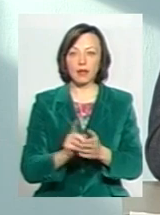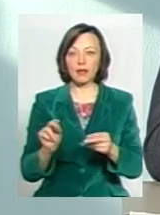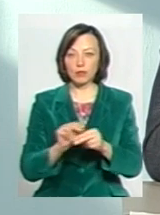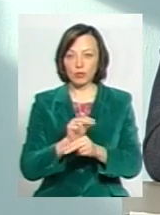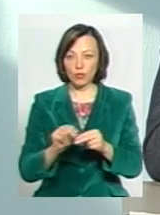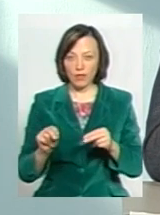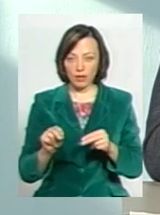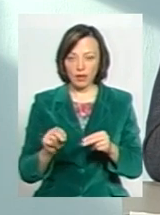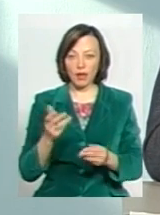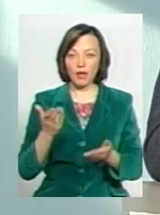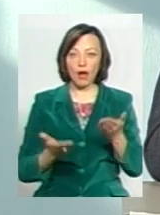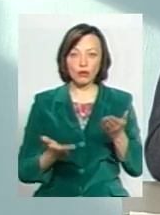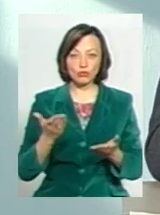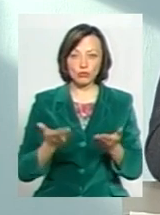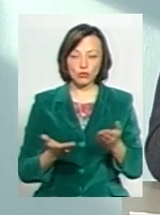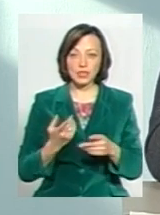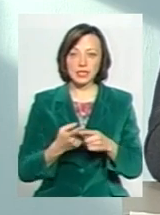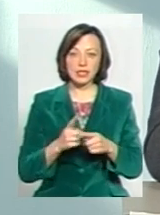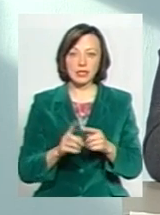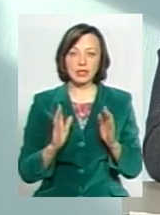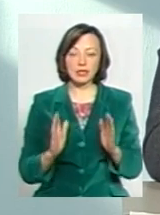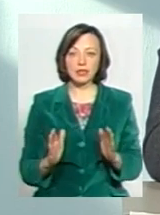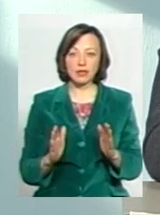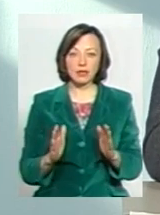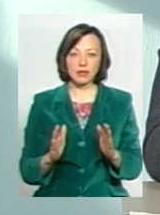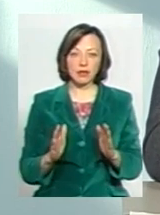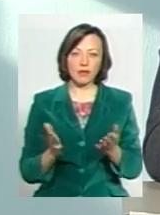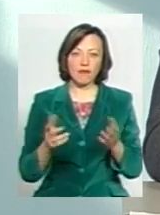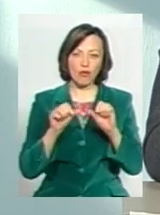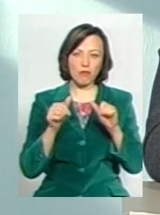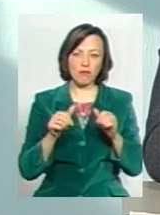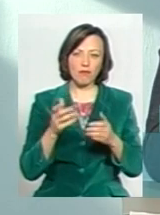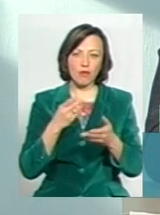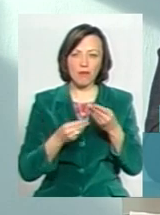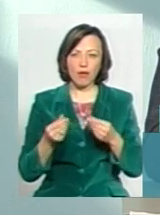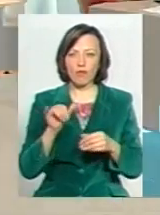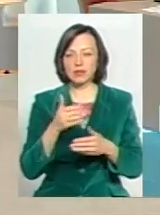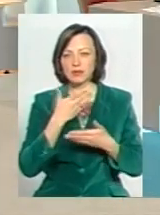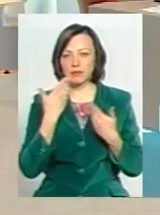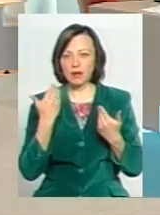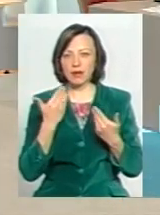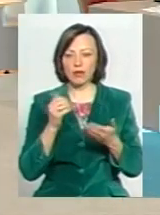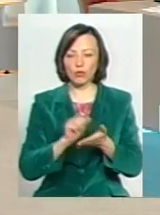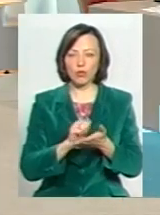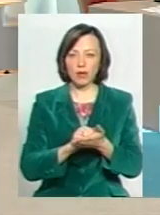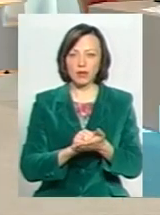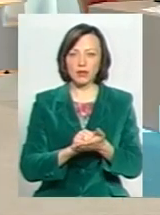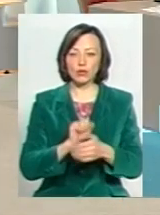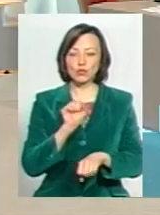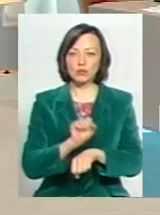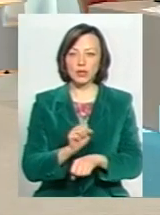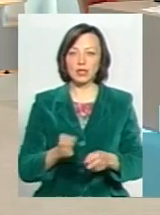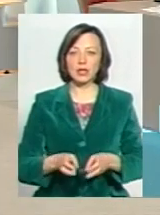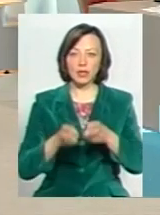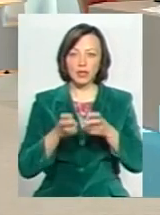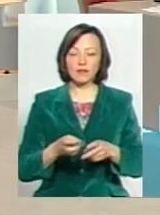ліквідовувати. Якщо ж це чисто формалізм, а от у вас немає якогось паперу, то зупинити